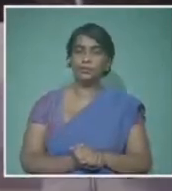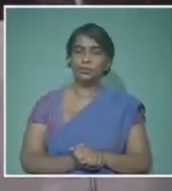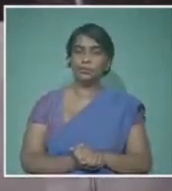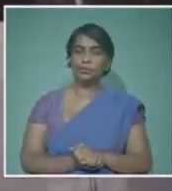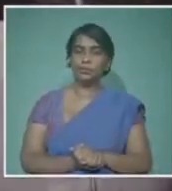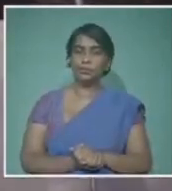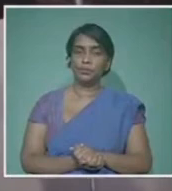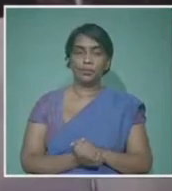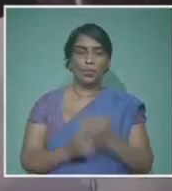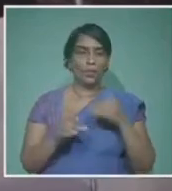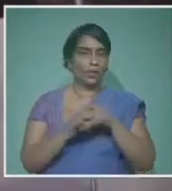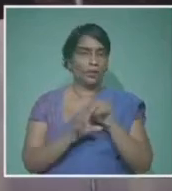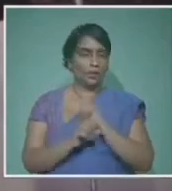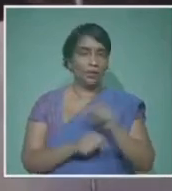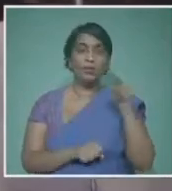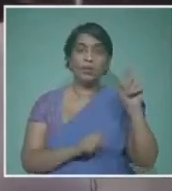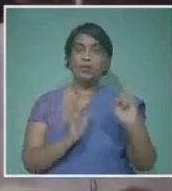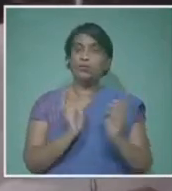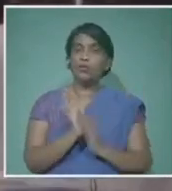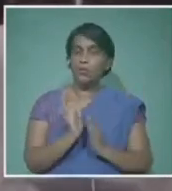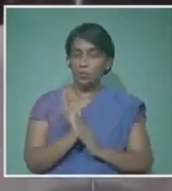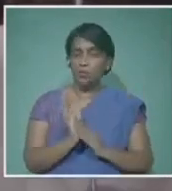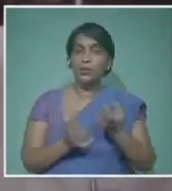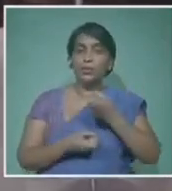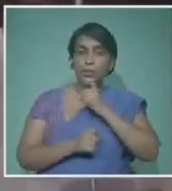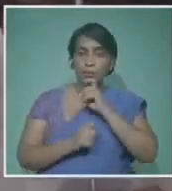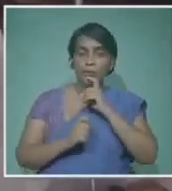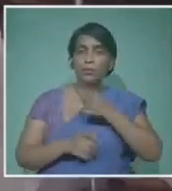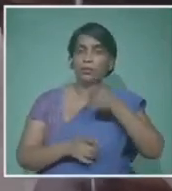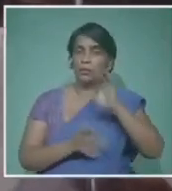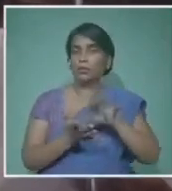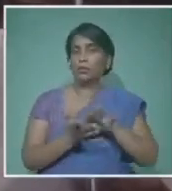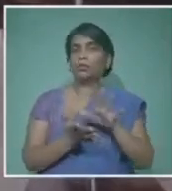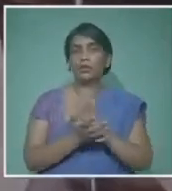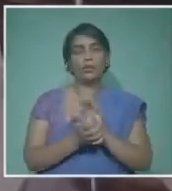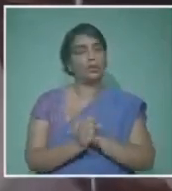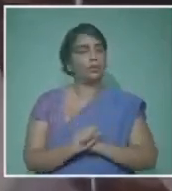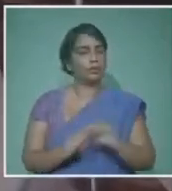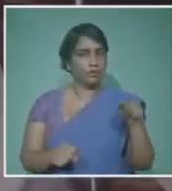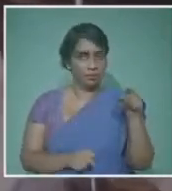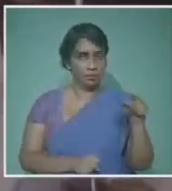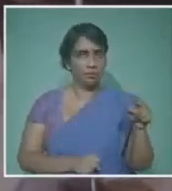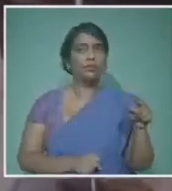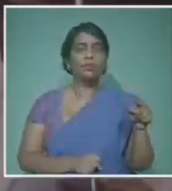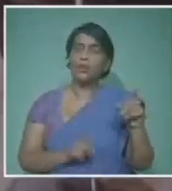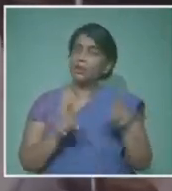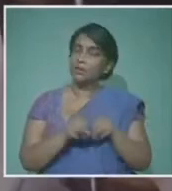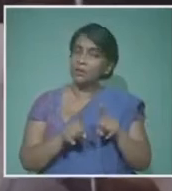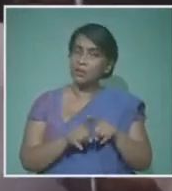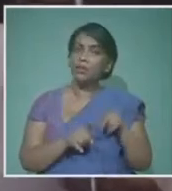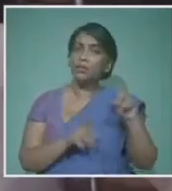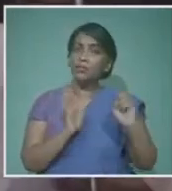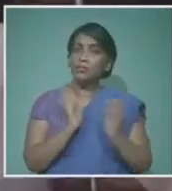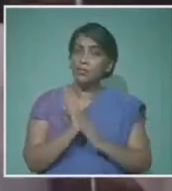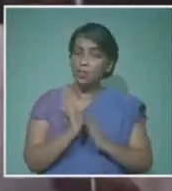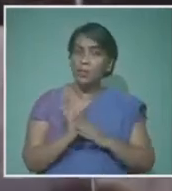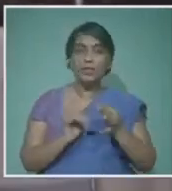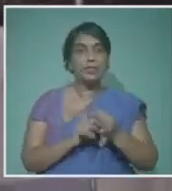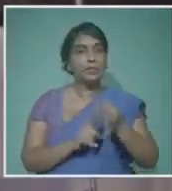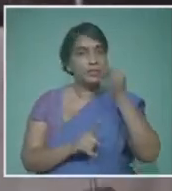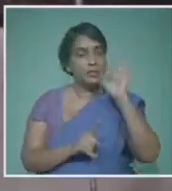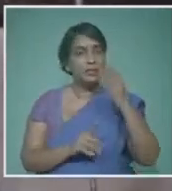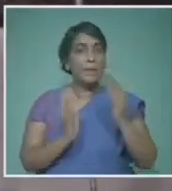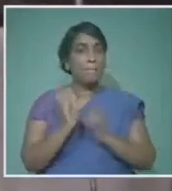අයත් නොවන බැවින් එම කොමිෂන් සභාව අධිකරණමය විශේෂ සභාවක් නොවන බව සහ එම කොමිෂන් සභාවේ සභාපති හා